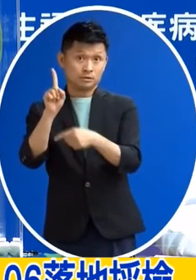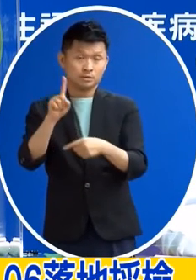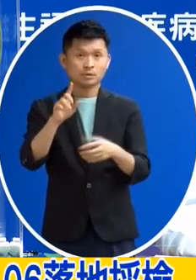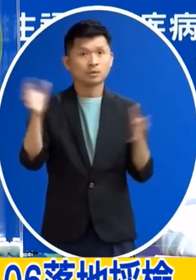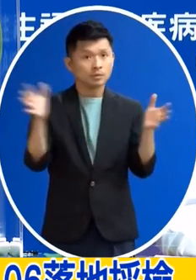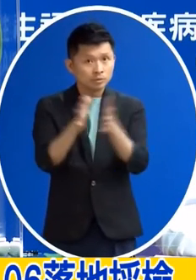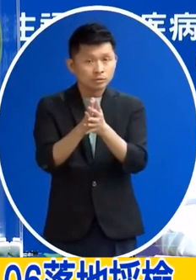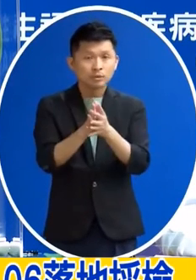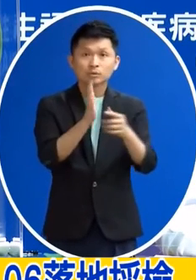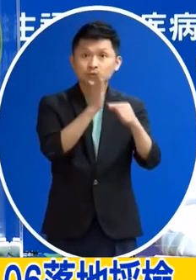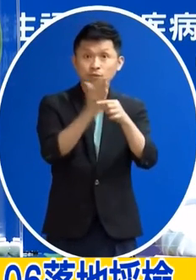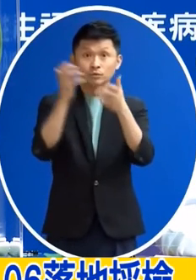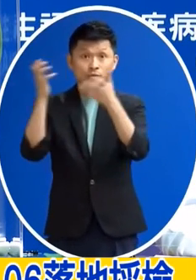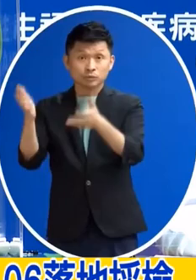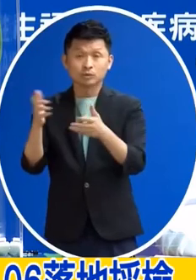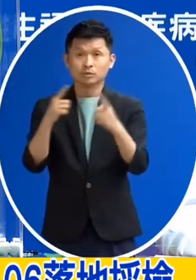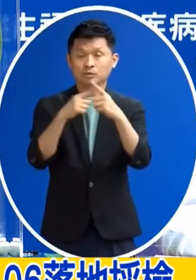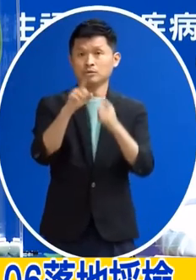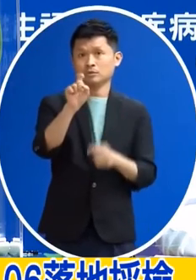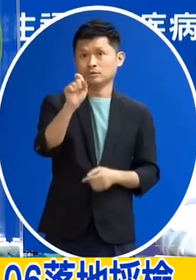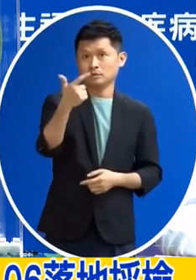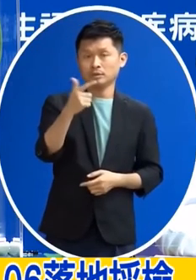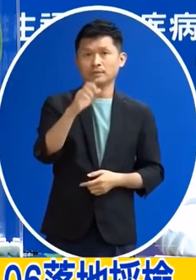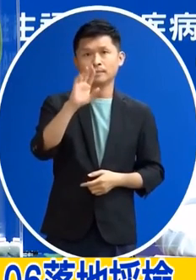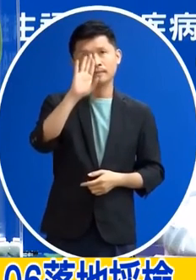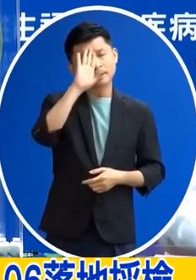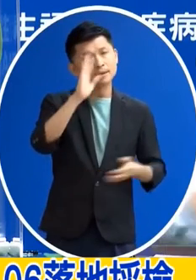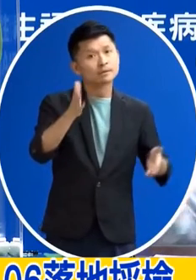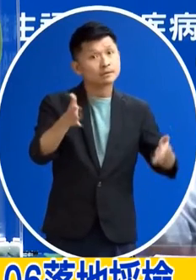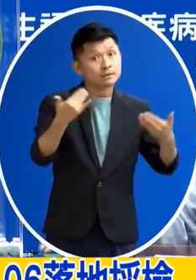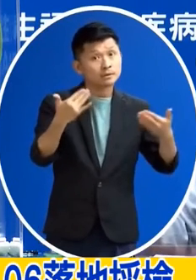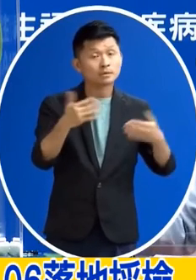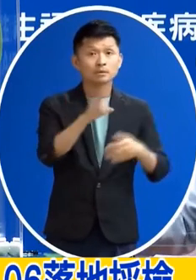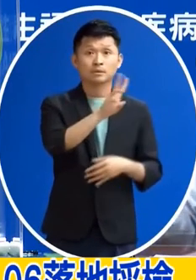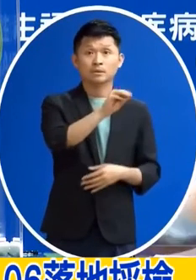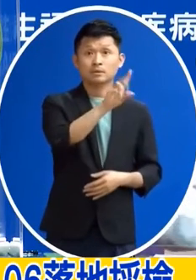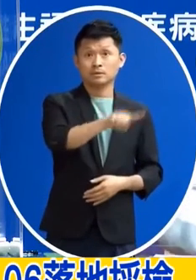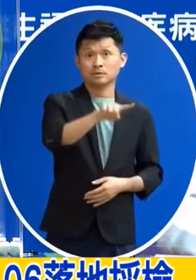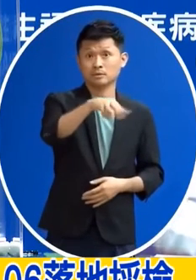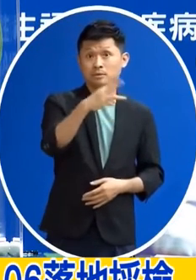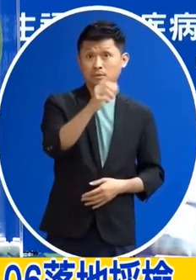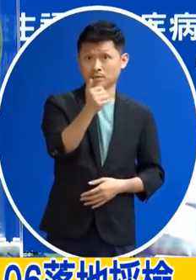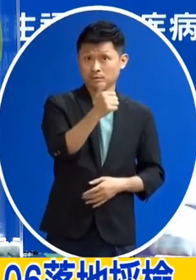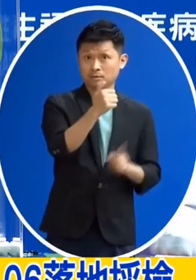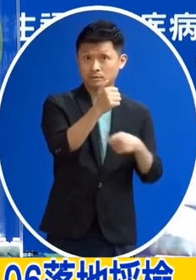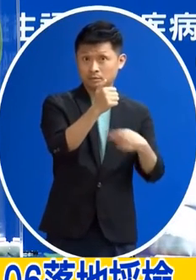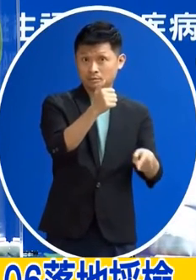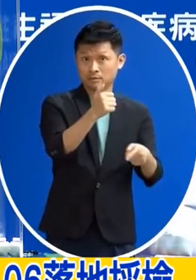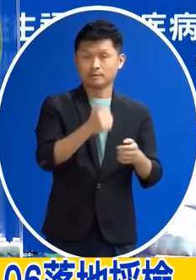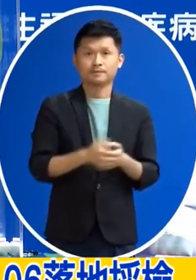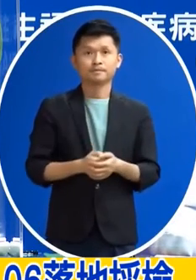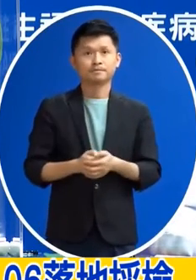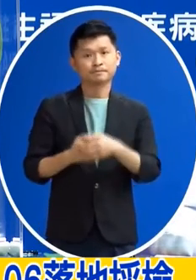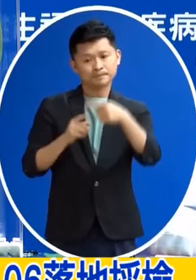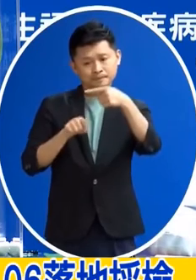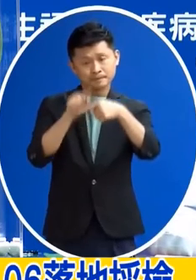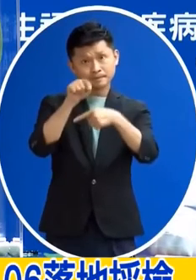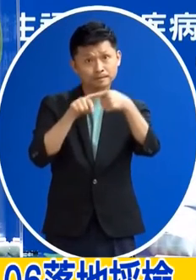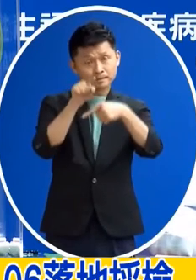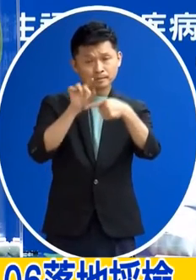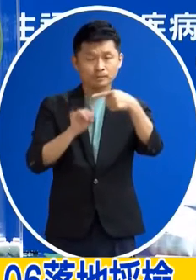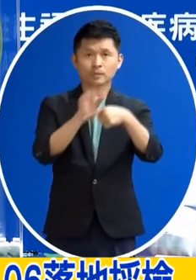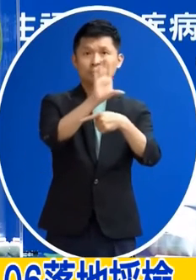是16位。好，那所以在轻症哈是31350人哈，那比率还是